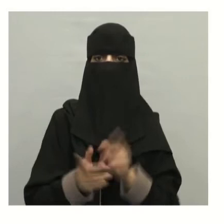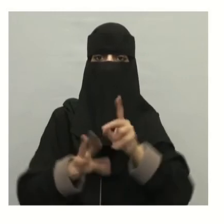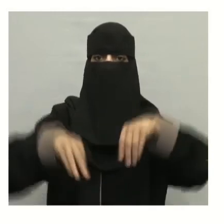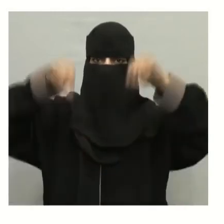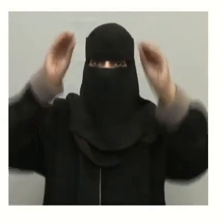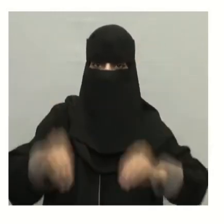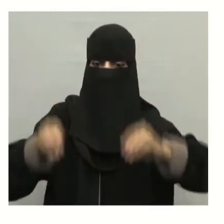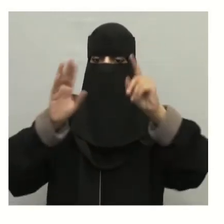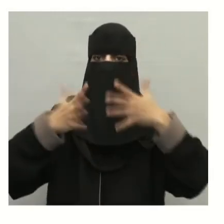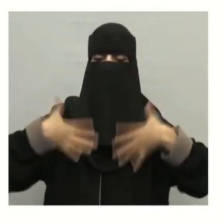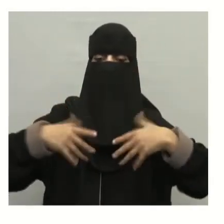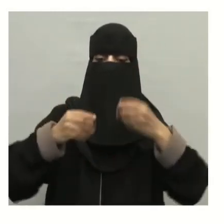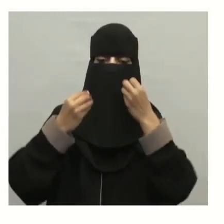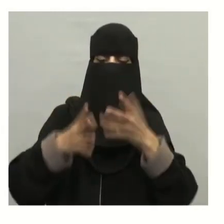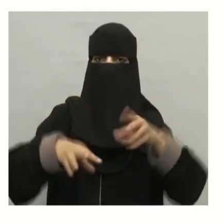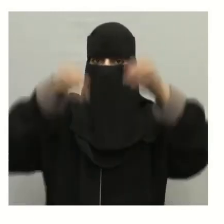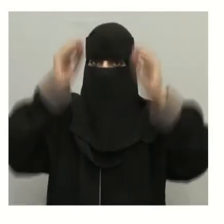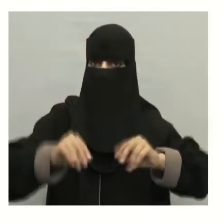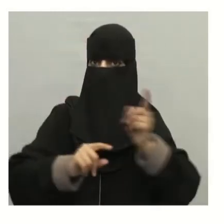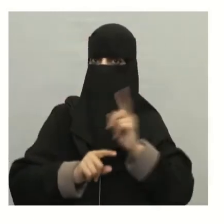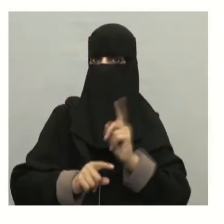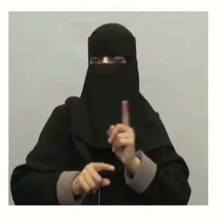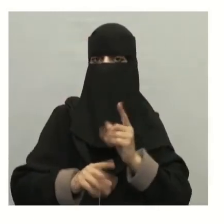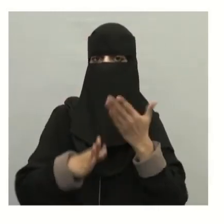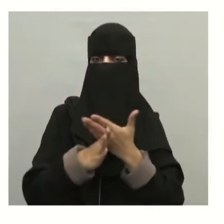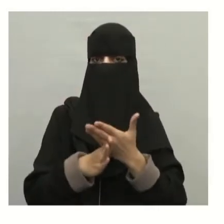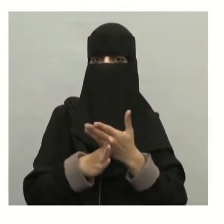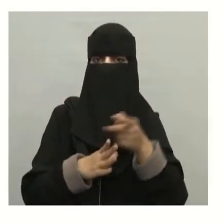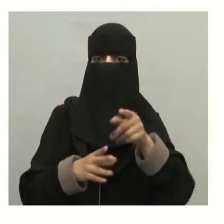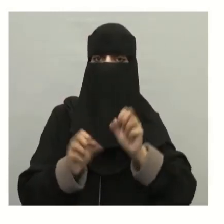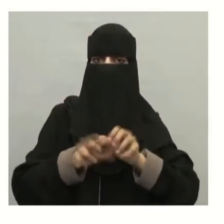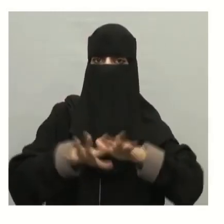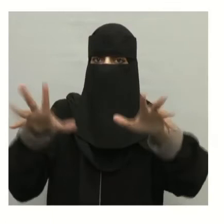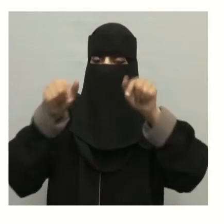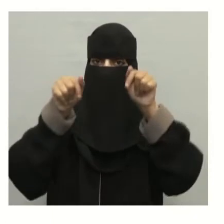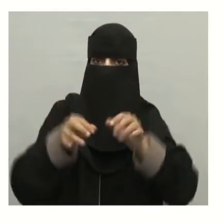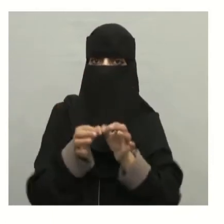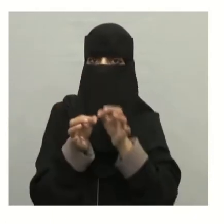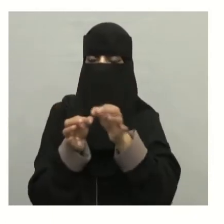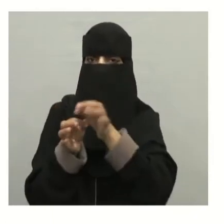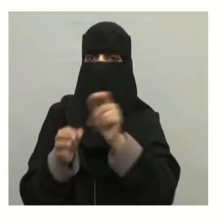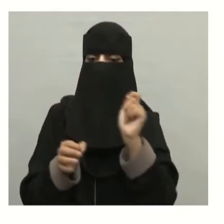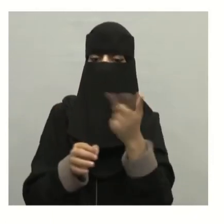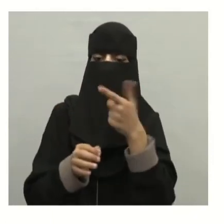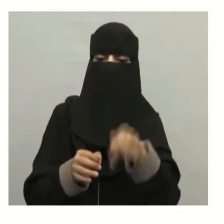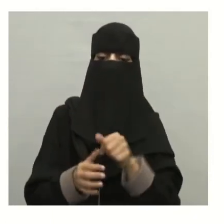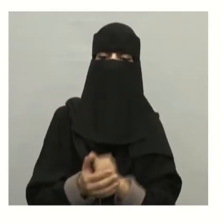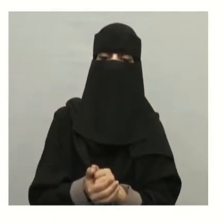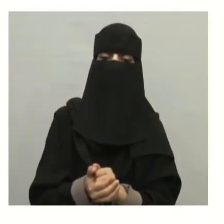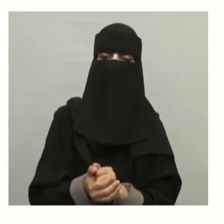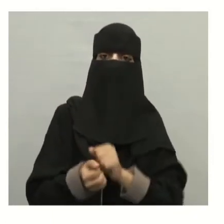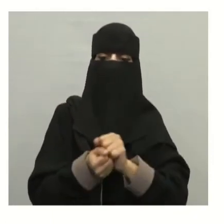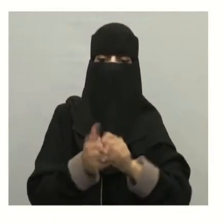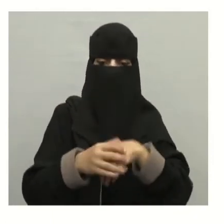تنفض الملابس المتسخة، لأنه في مرحلة الوباء تنتشر العدوى بشكل سريع.